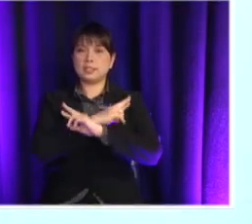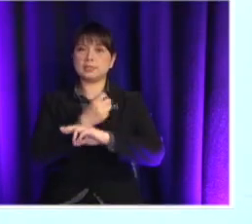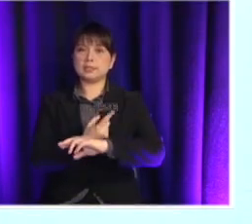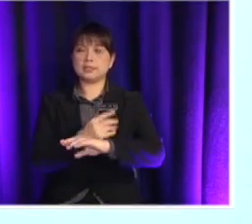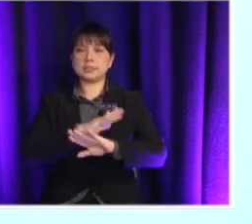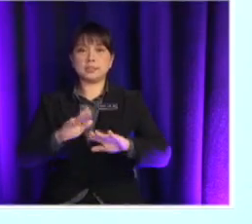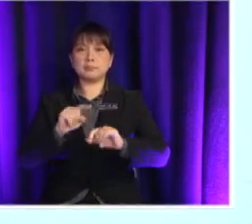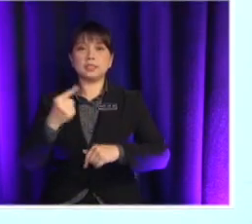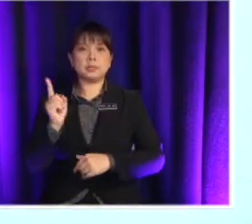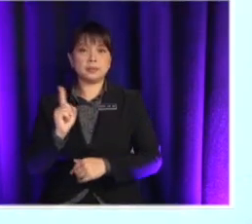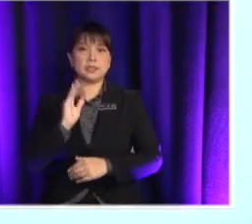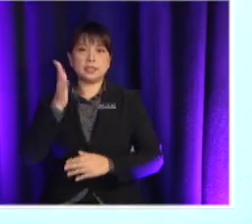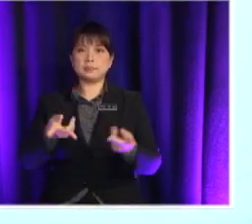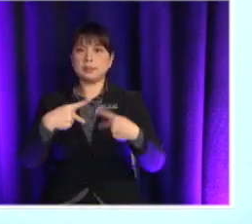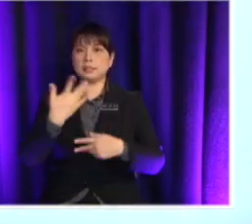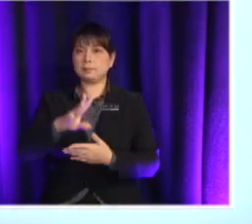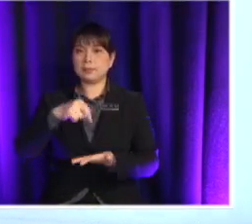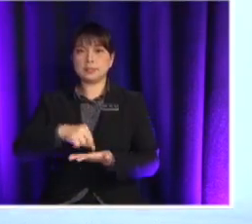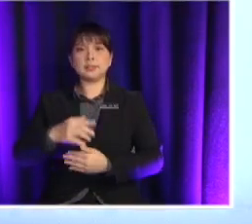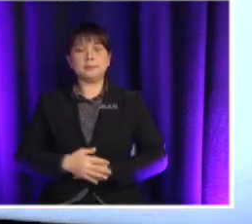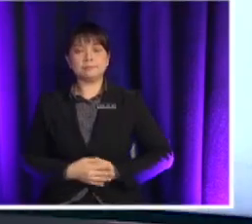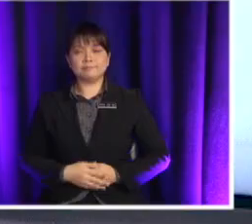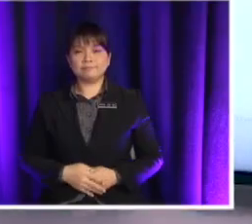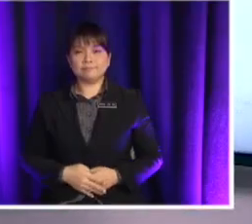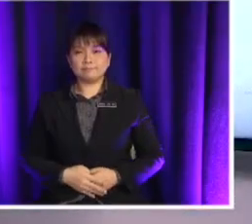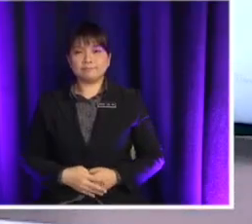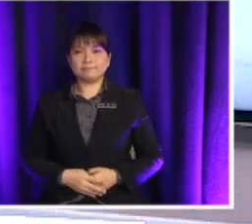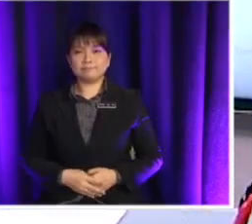penonton, jangan ke mana-mana, kembali selepas ini Didik TV KPM.